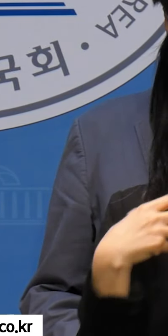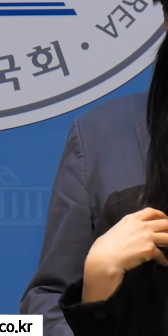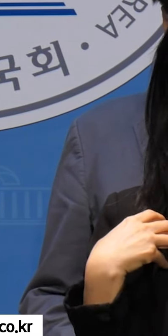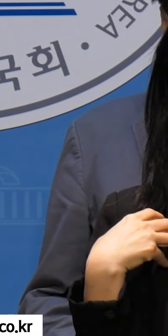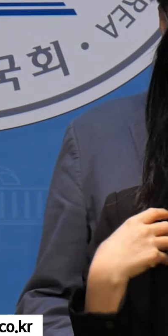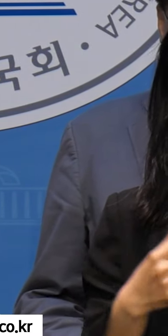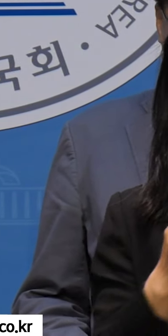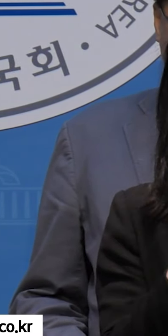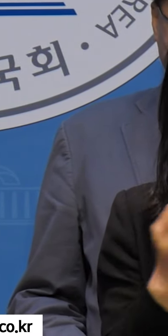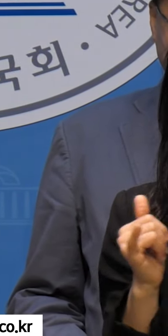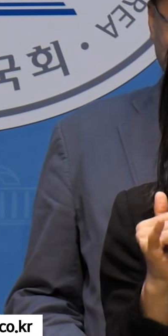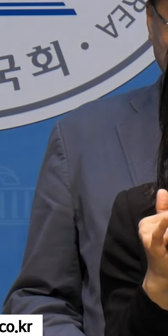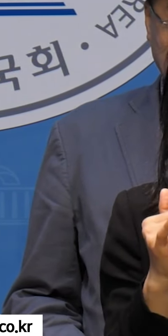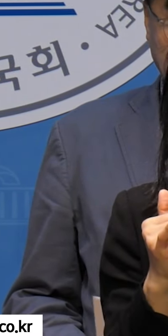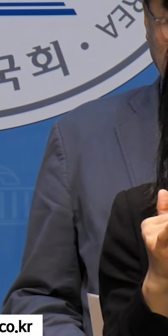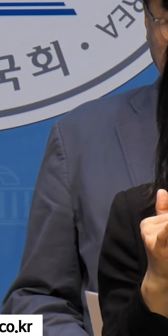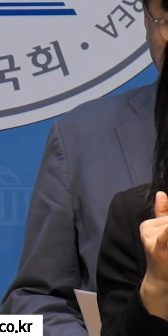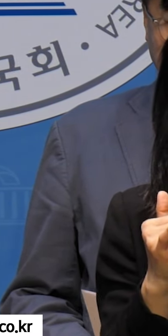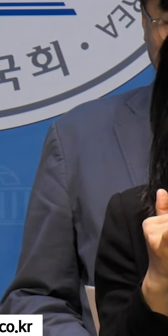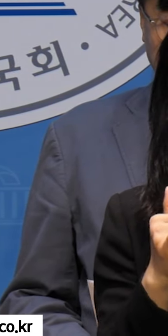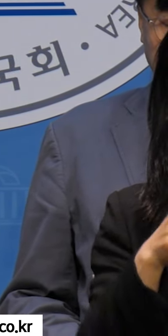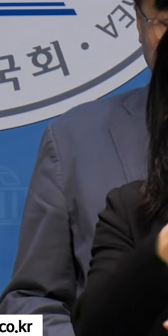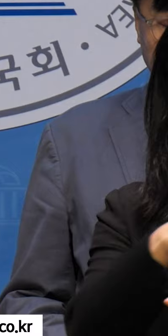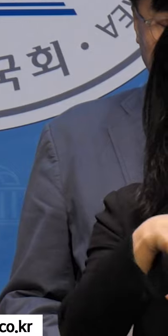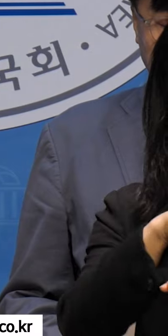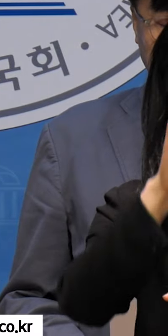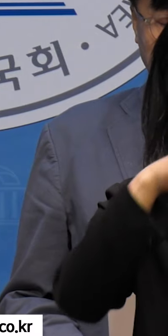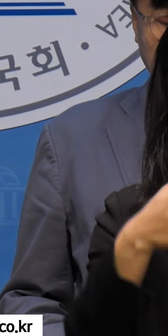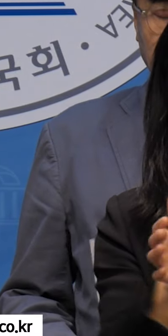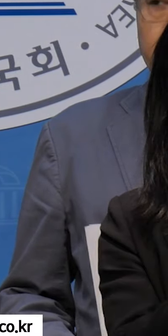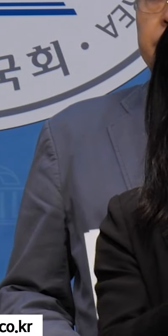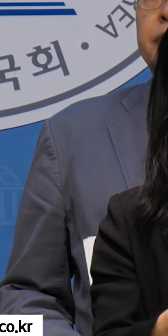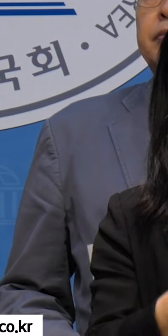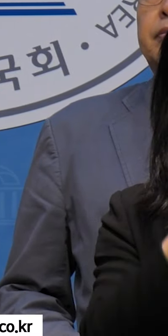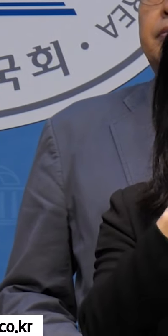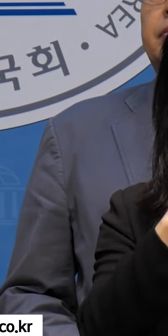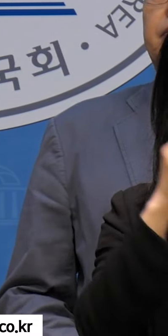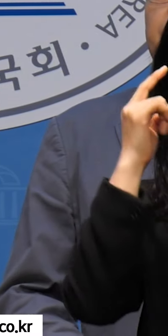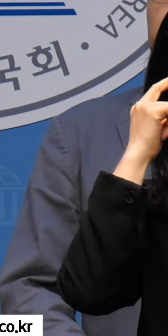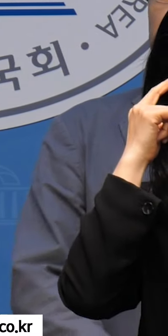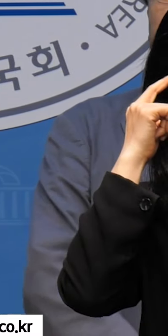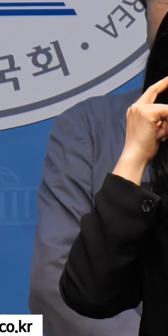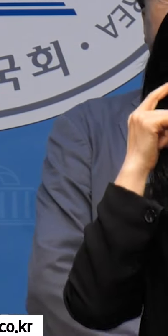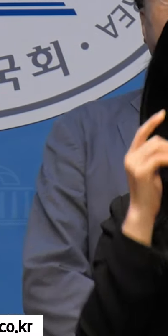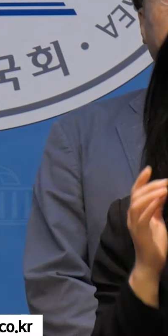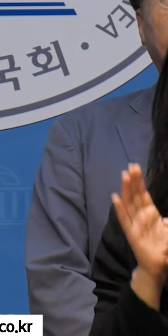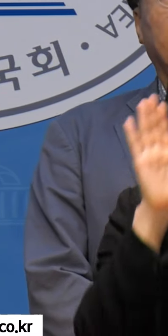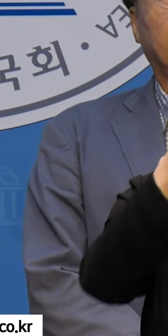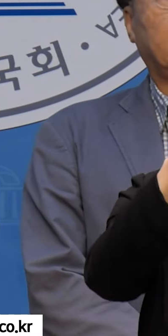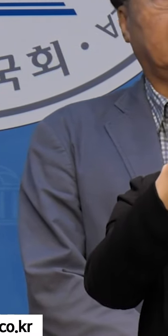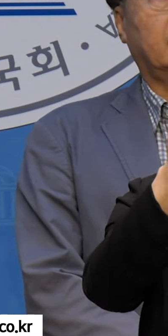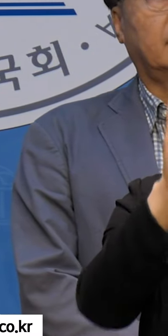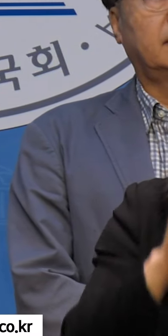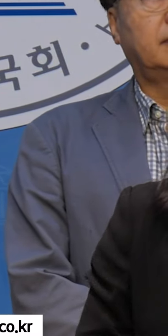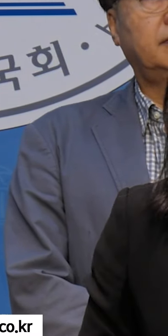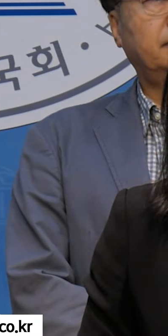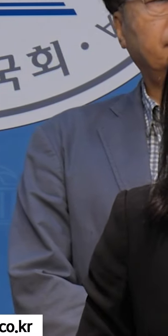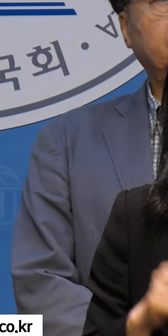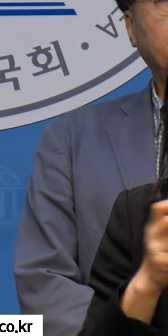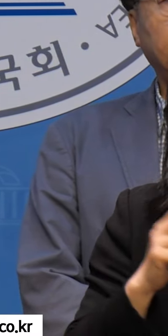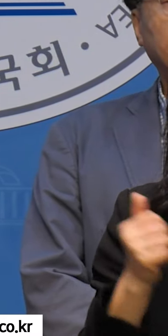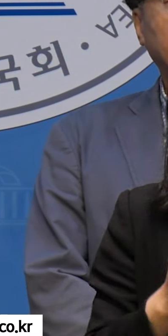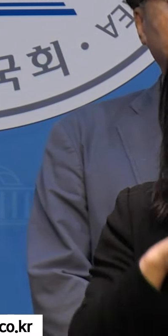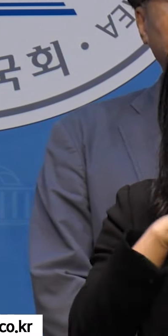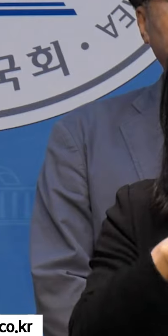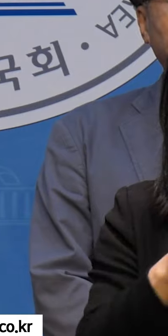정부에서는 인구 전략 기획부를 만들겠다고 할 정도로 새로운 과제로 삼고 있고 또한